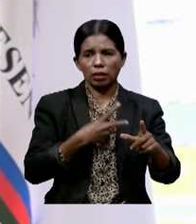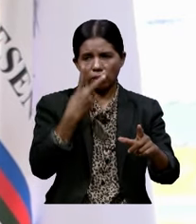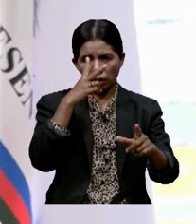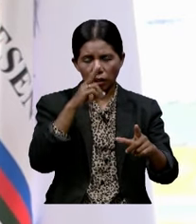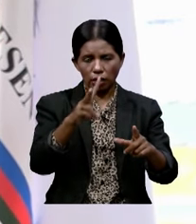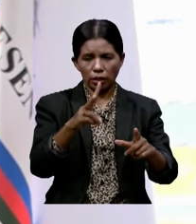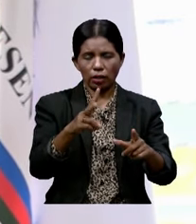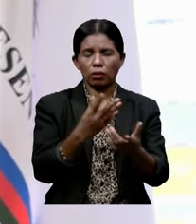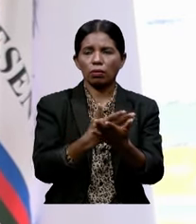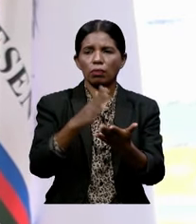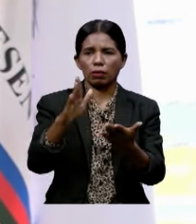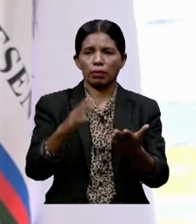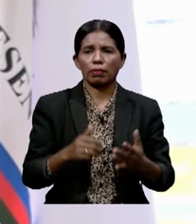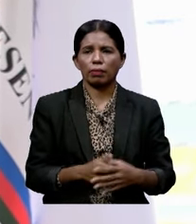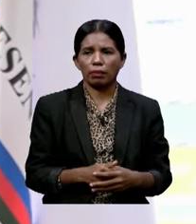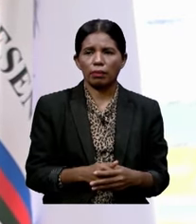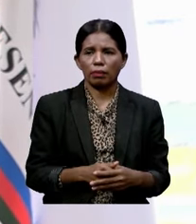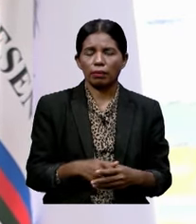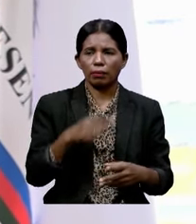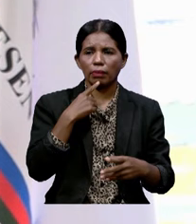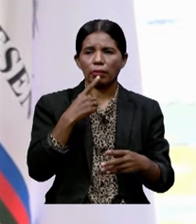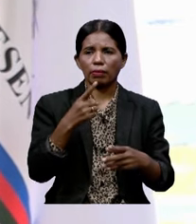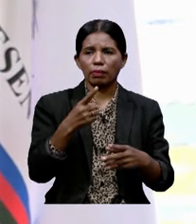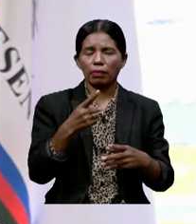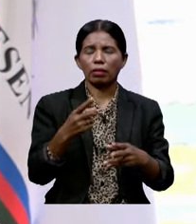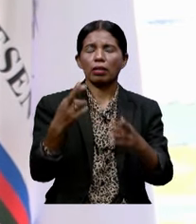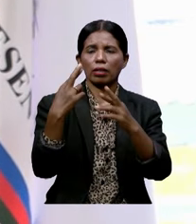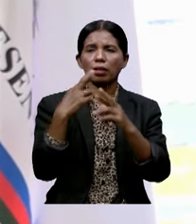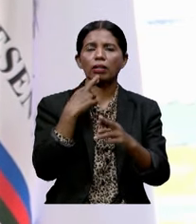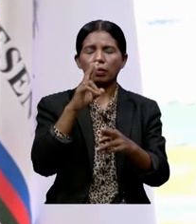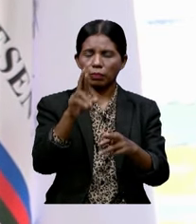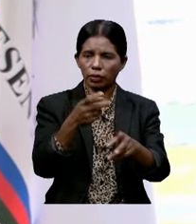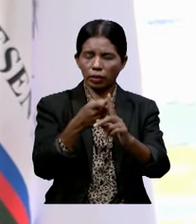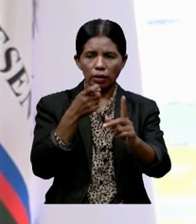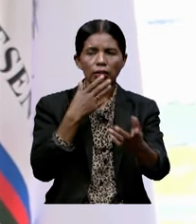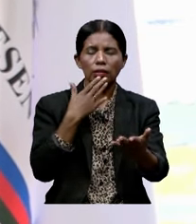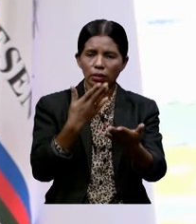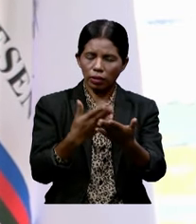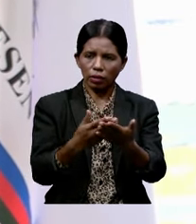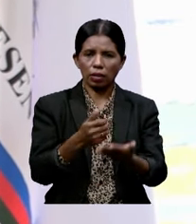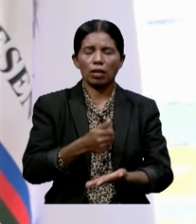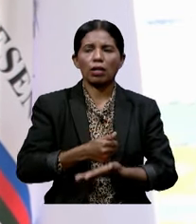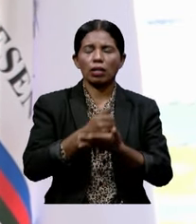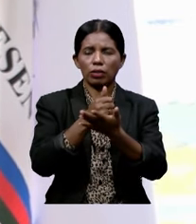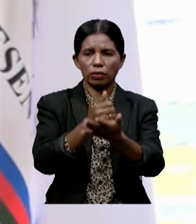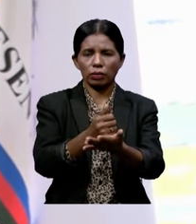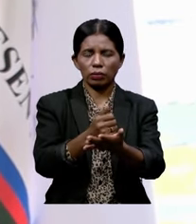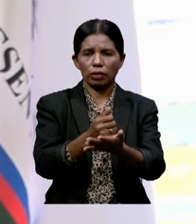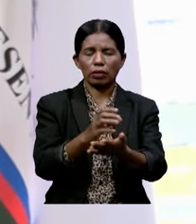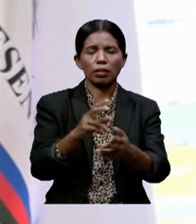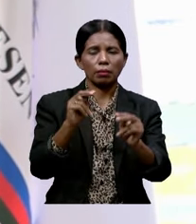sosa ne ita le sforso tomak resposta tiak a u si malo palus dura apoyo si kari no nezo pete